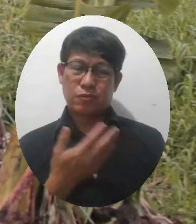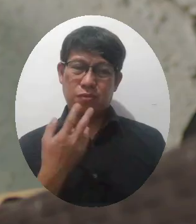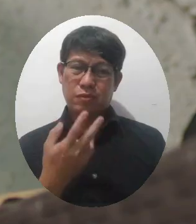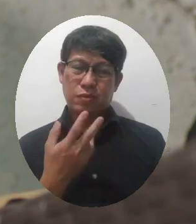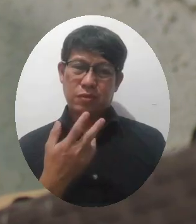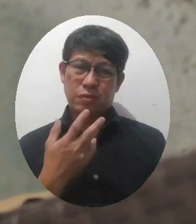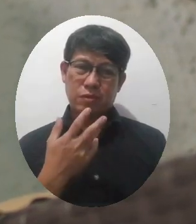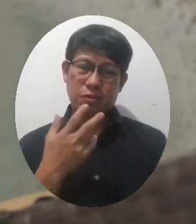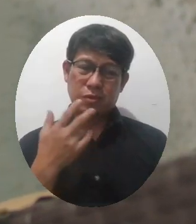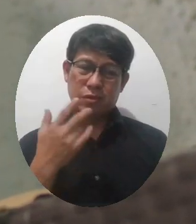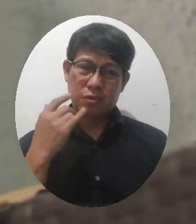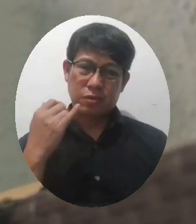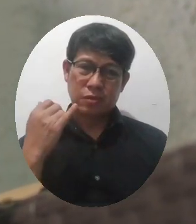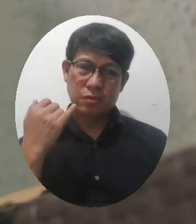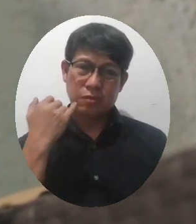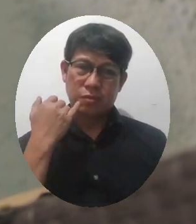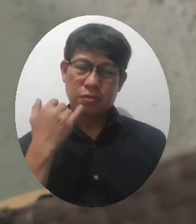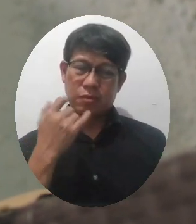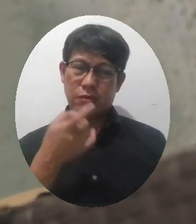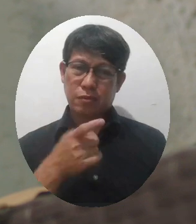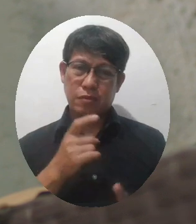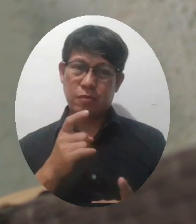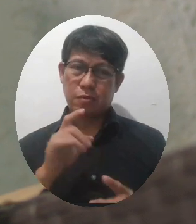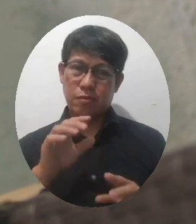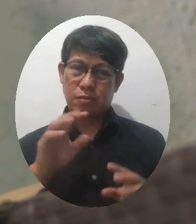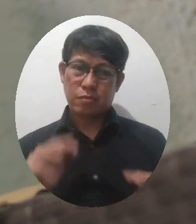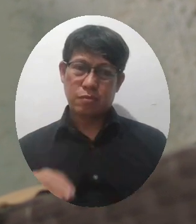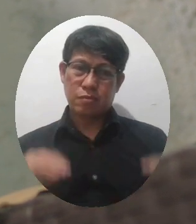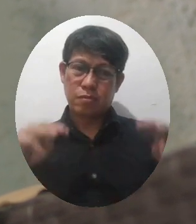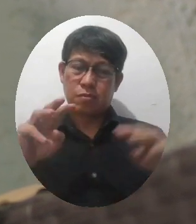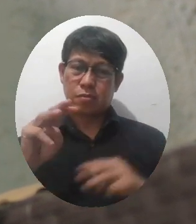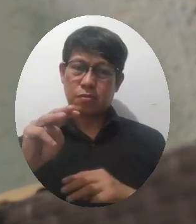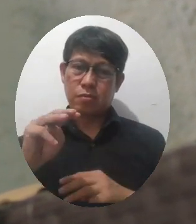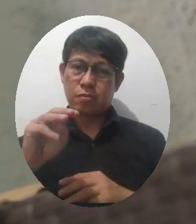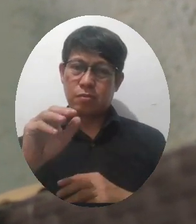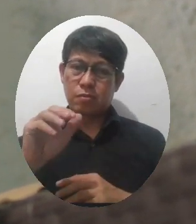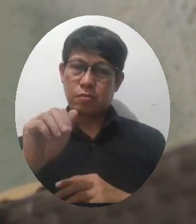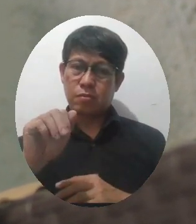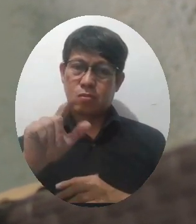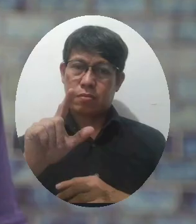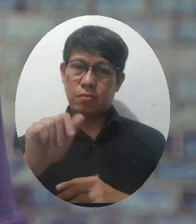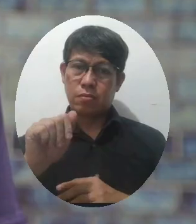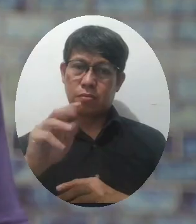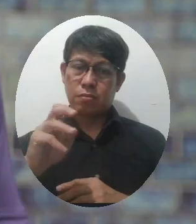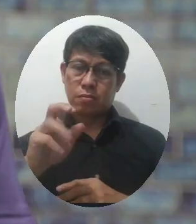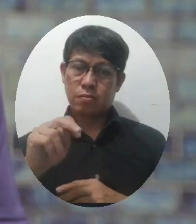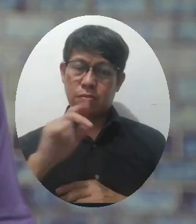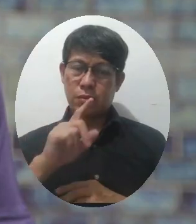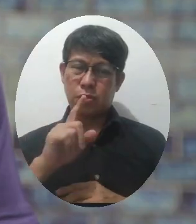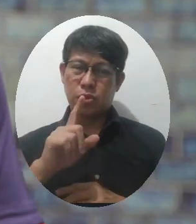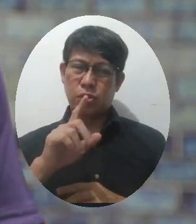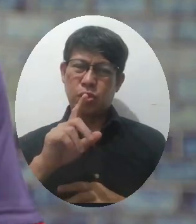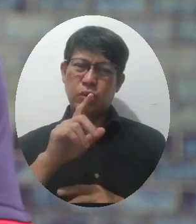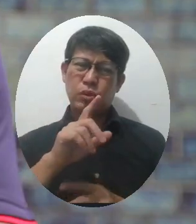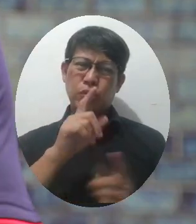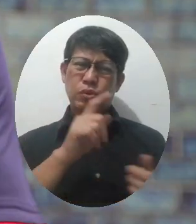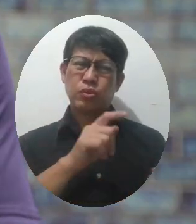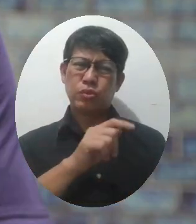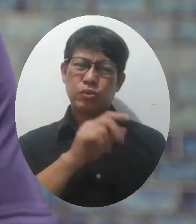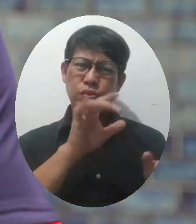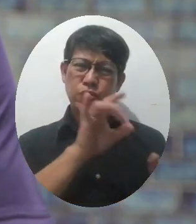Ito si Jennifer Responte, Tubong Malabon. Palipat-lipat sila ng kanyang pamilya